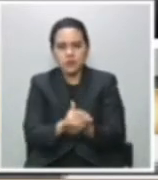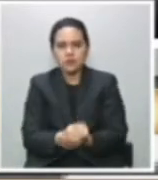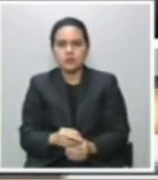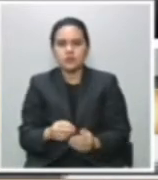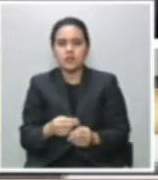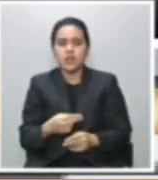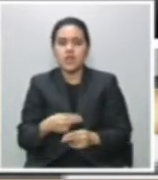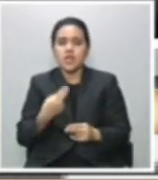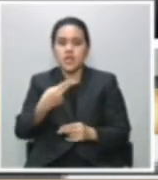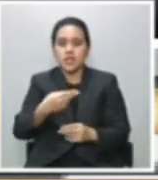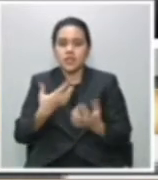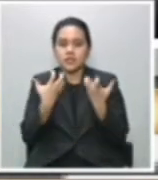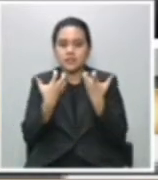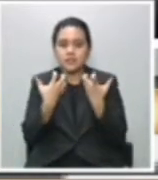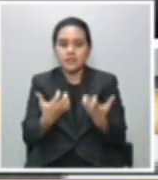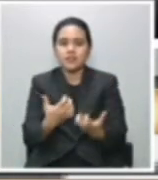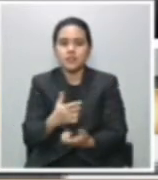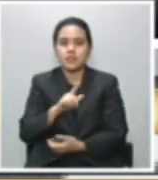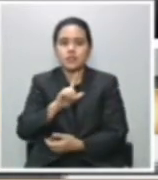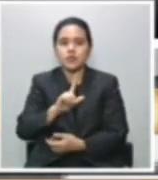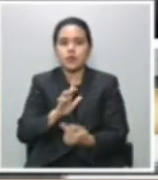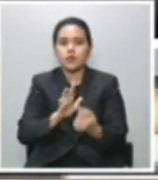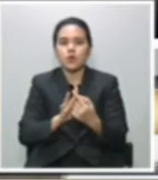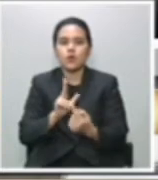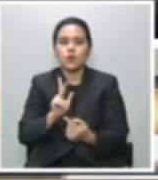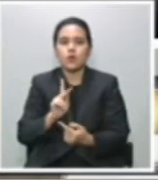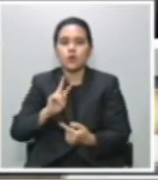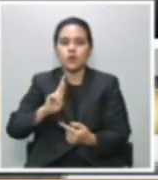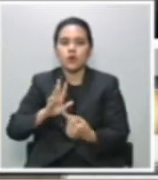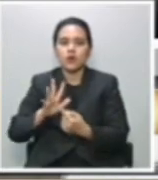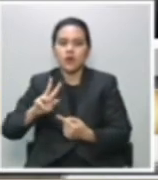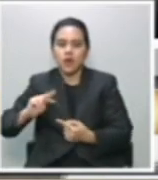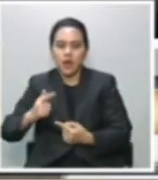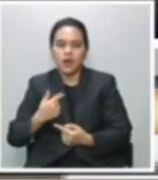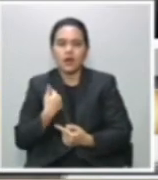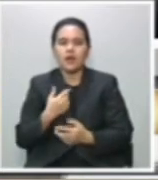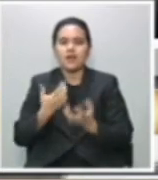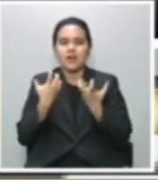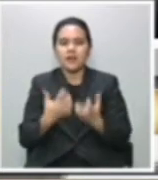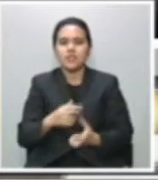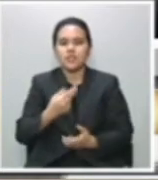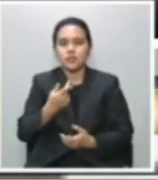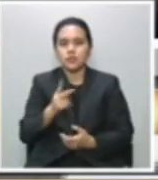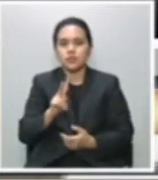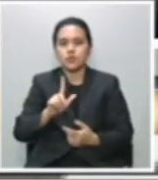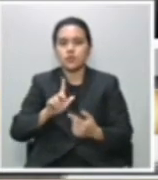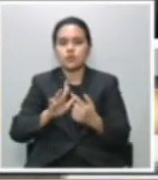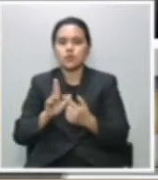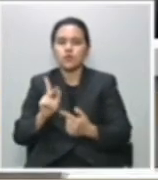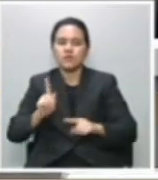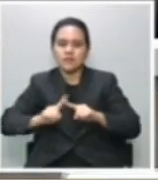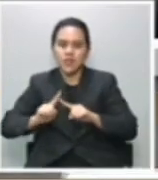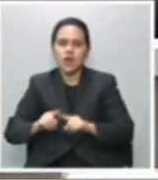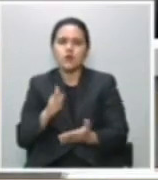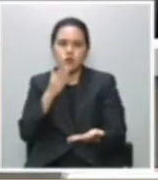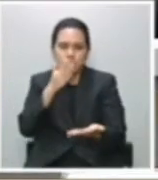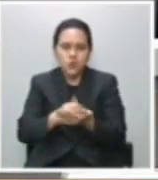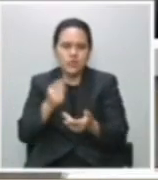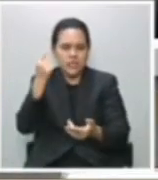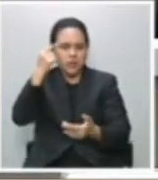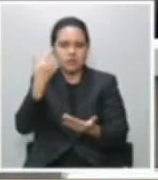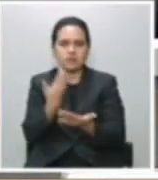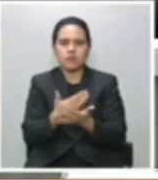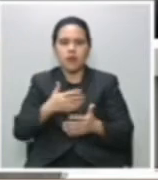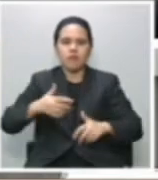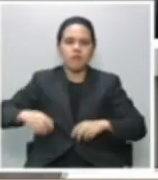เนี่ยผมเสียดายงบประมาณของแผ่นดินนะครับก็ขอถือโอกาสฝากเพียงแค่นี้และยังไงร